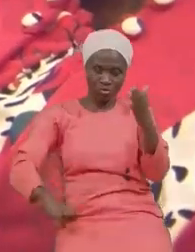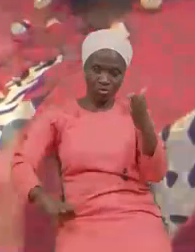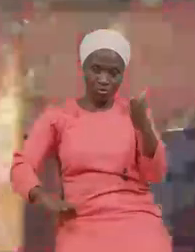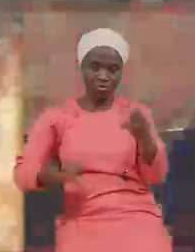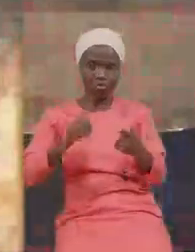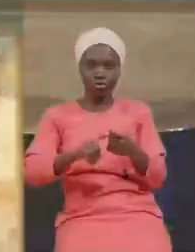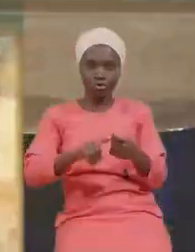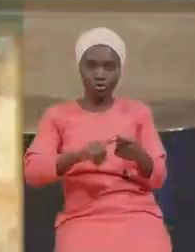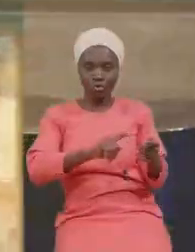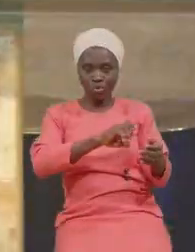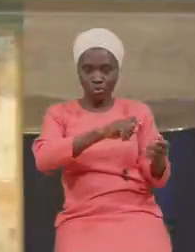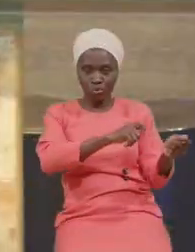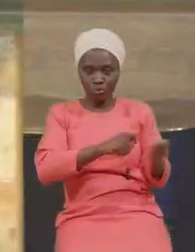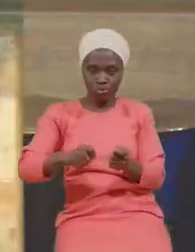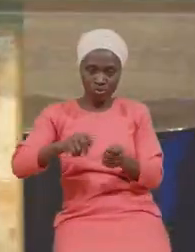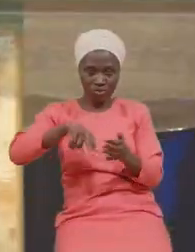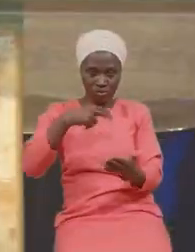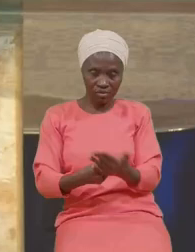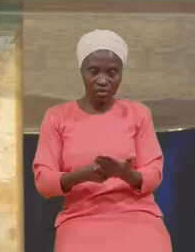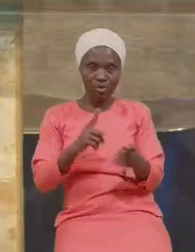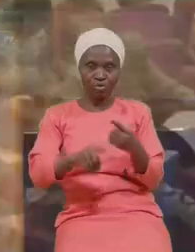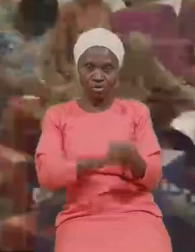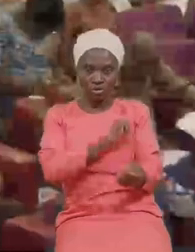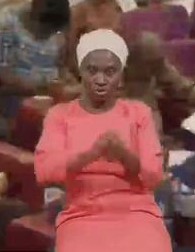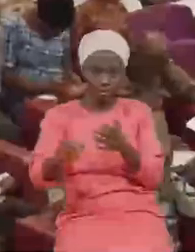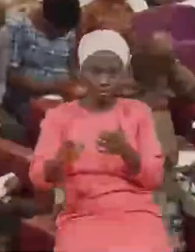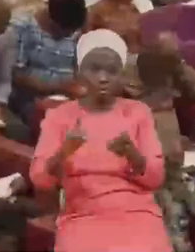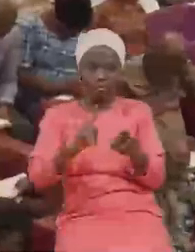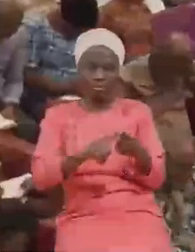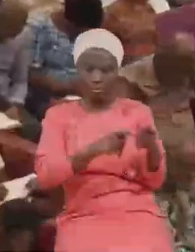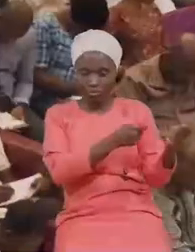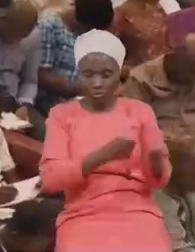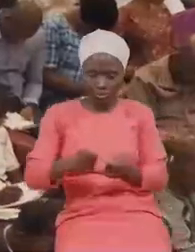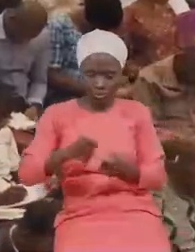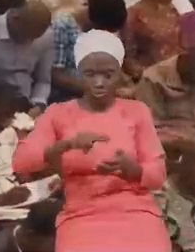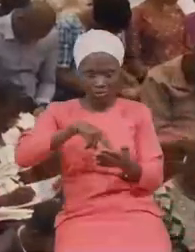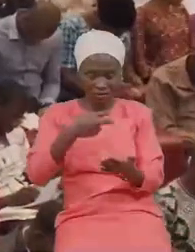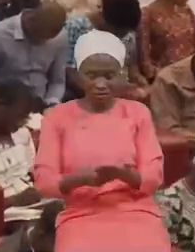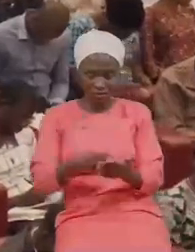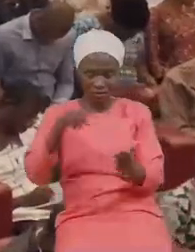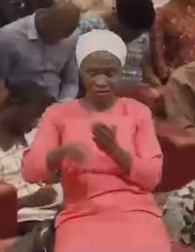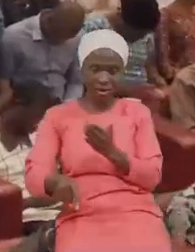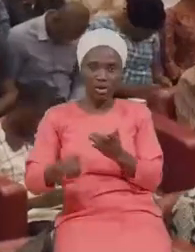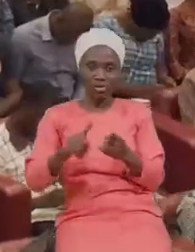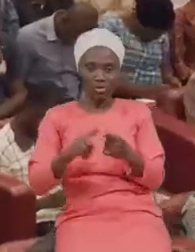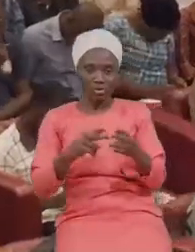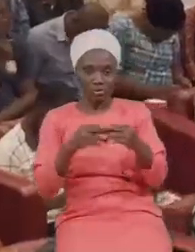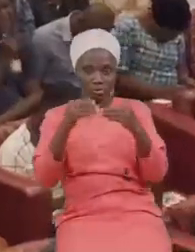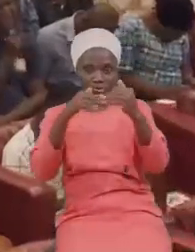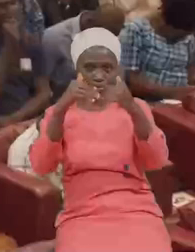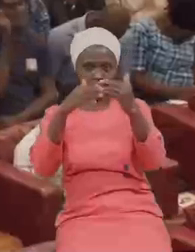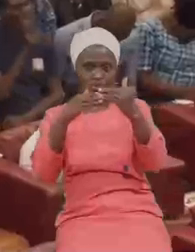pour que tu ruines et que tu détruises pour que tu bâtisses et que tu